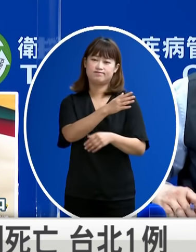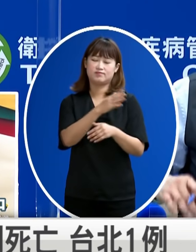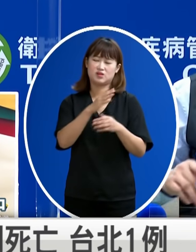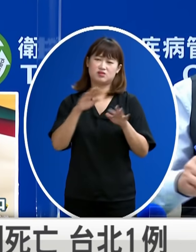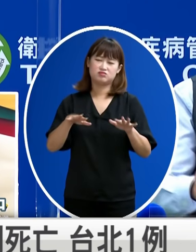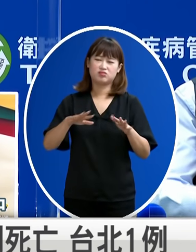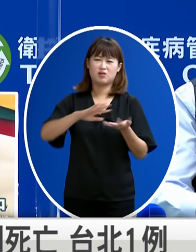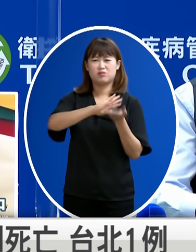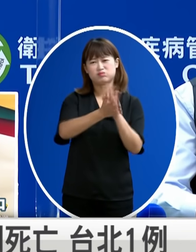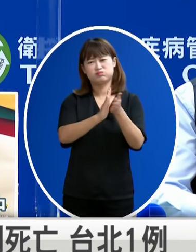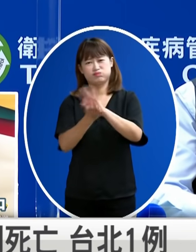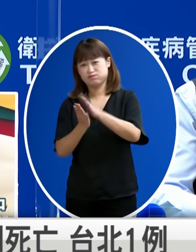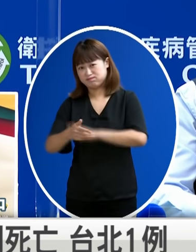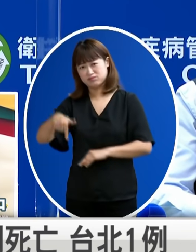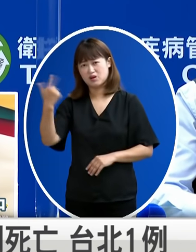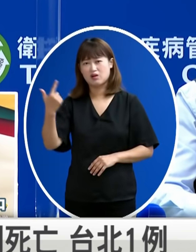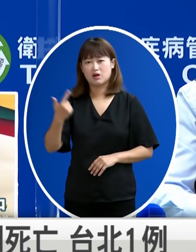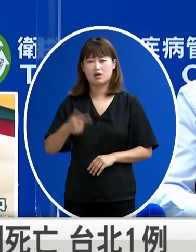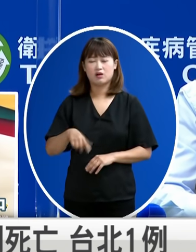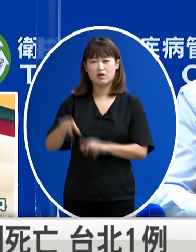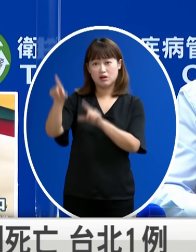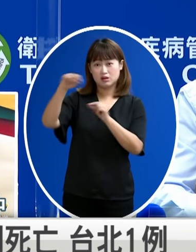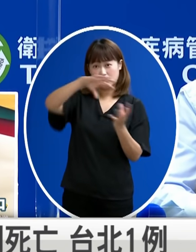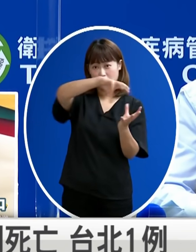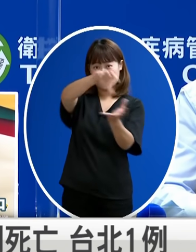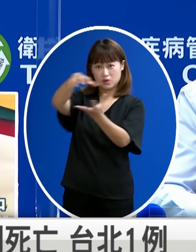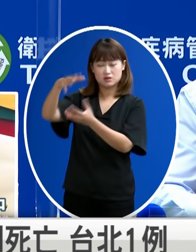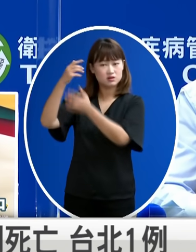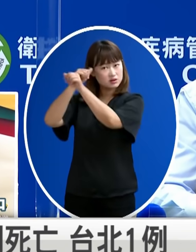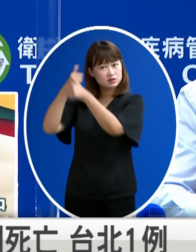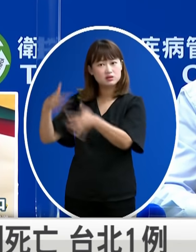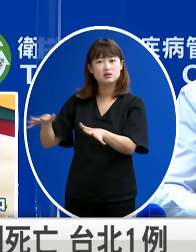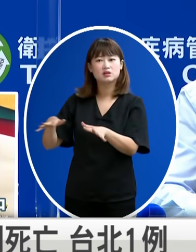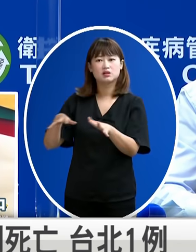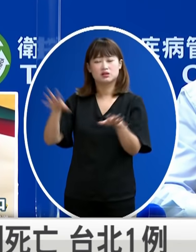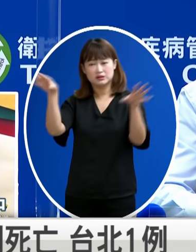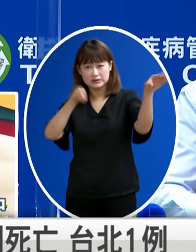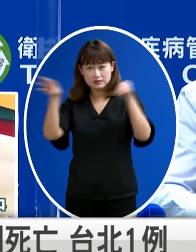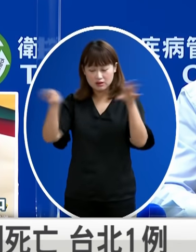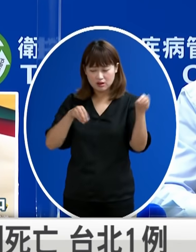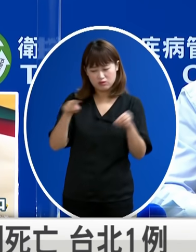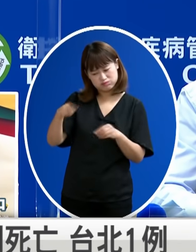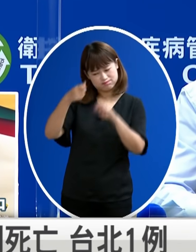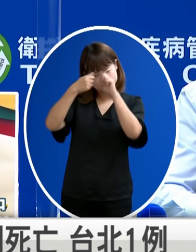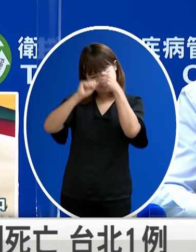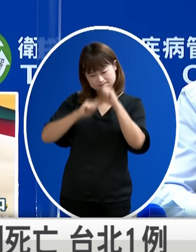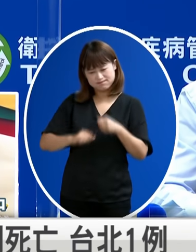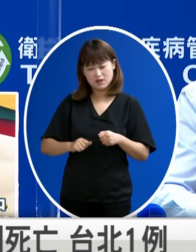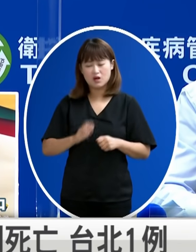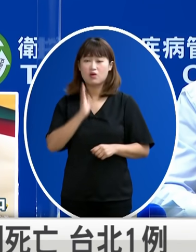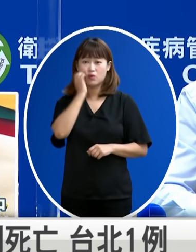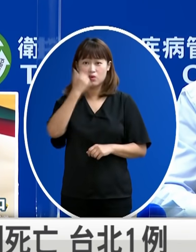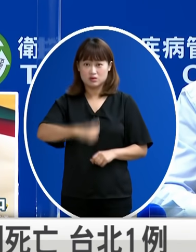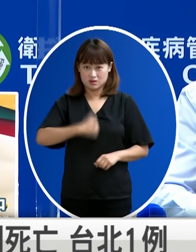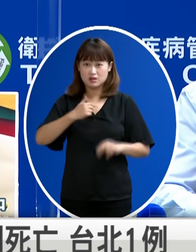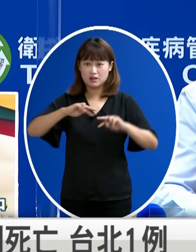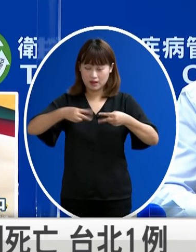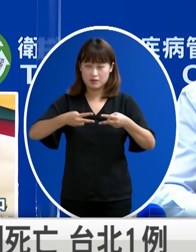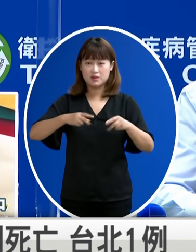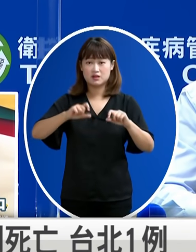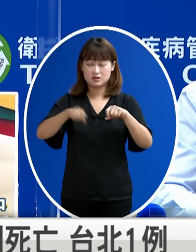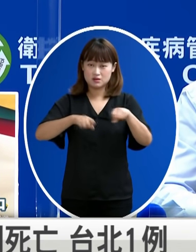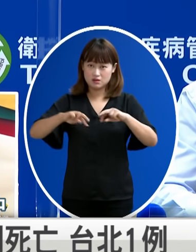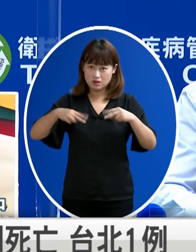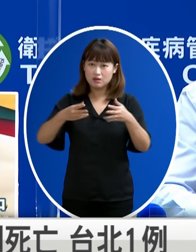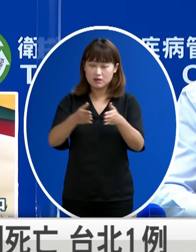快，相关国际的经验跟国际的资料也都日新月异，那等到我们要开的时候，还是会参考这些